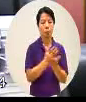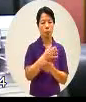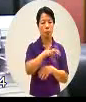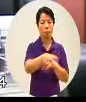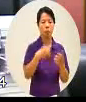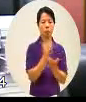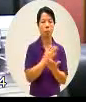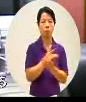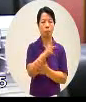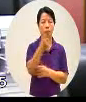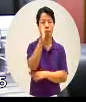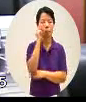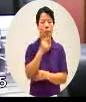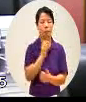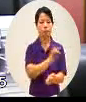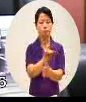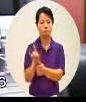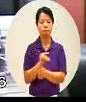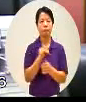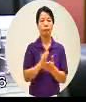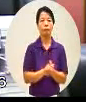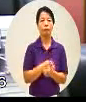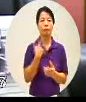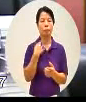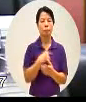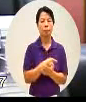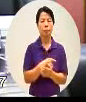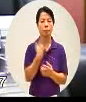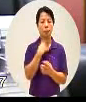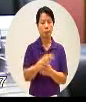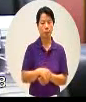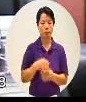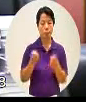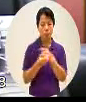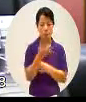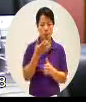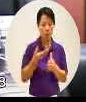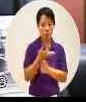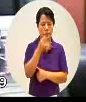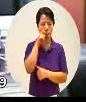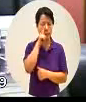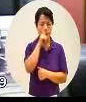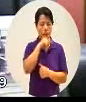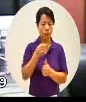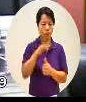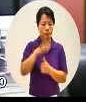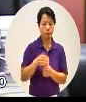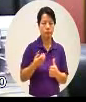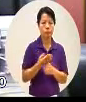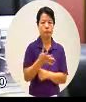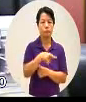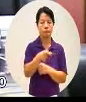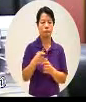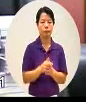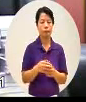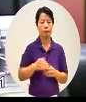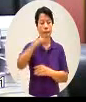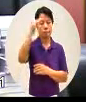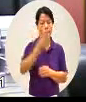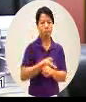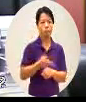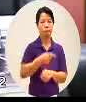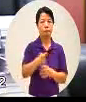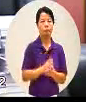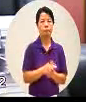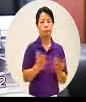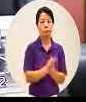都欺骗老百姓。你说什么低污染高科技，我们整个本州工业区现在都什么都